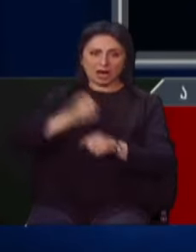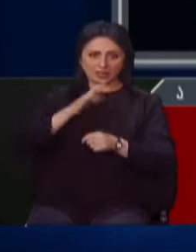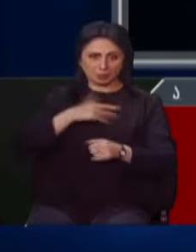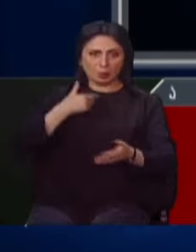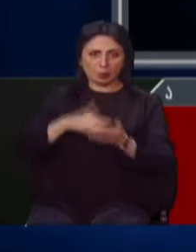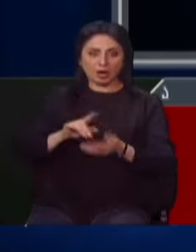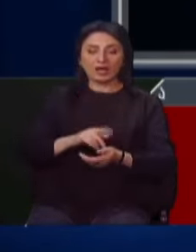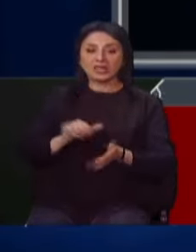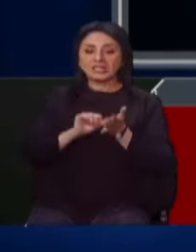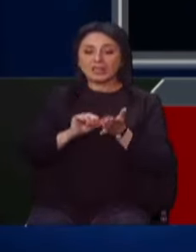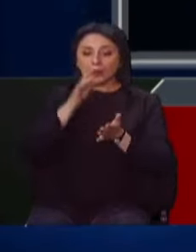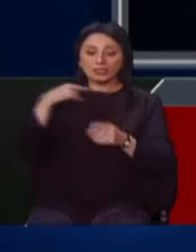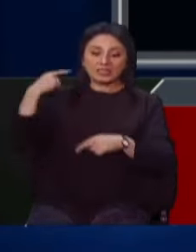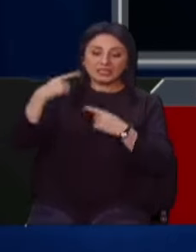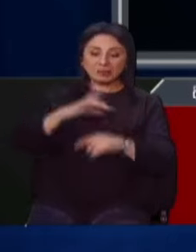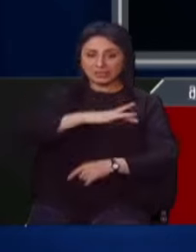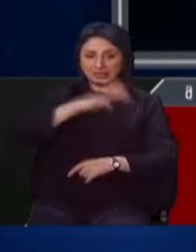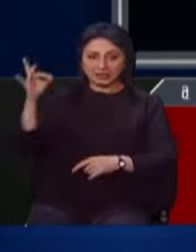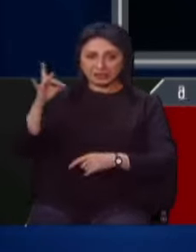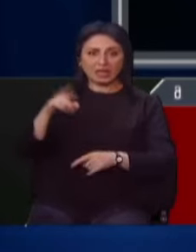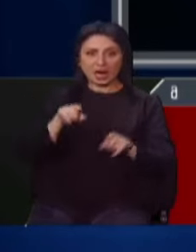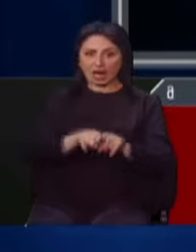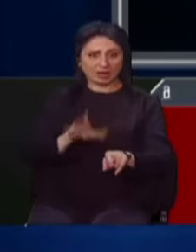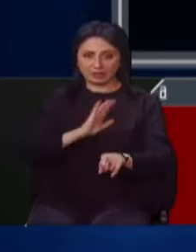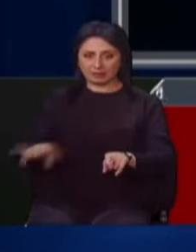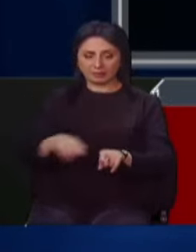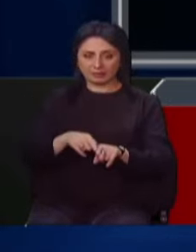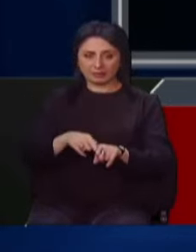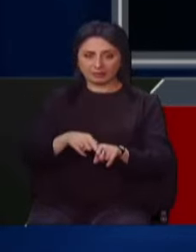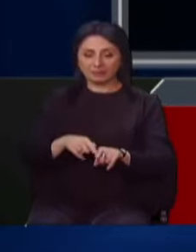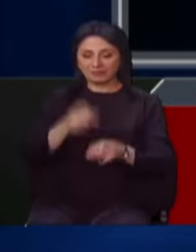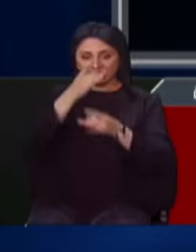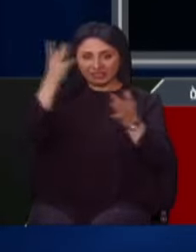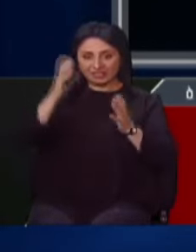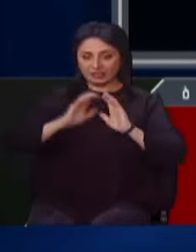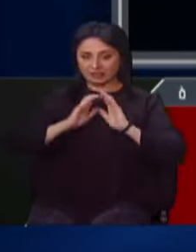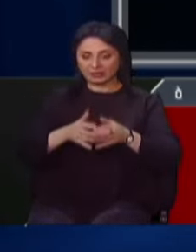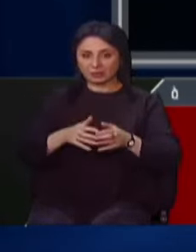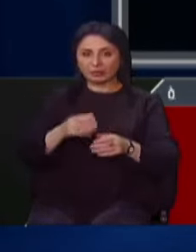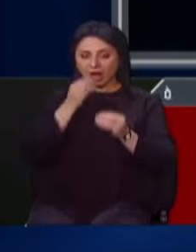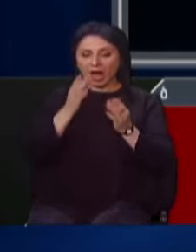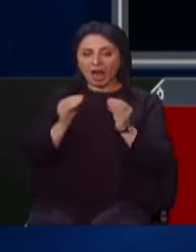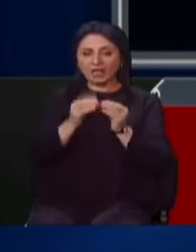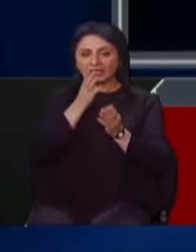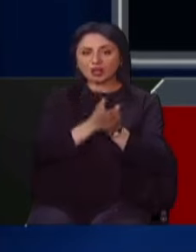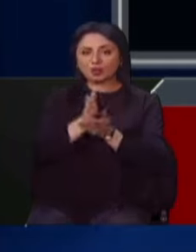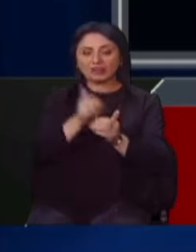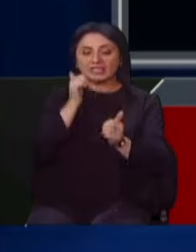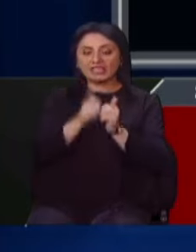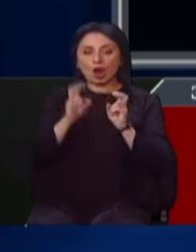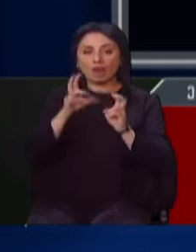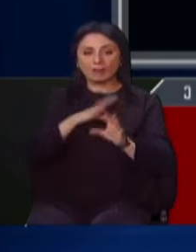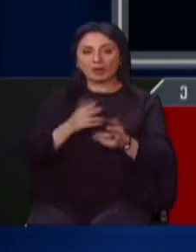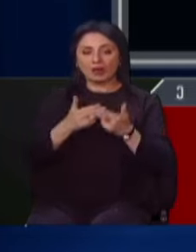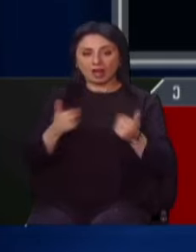უარი, არამედ 60-იანი წლებიდან შტაბჭოთა კავშირშიც კი აღარ გამოიყენებოდა. ცივილიზებულ სამყაროში აწლეულების მანძილზე საყოველთაოდ